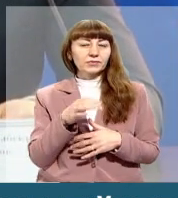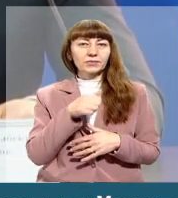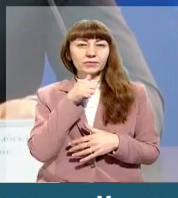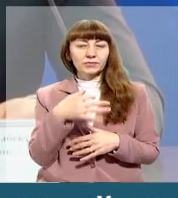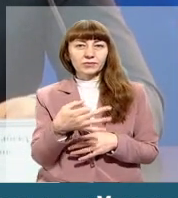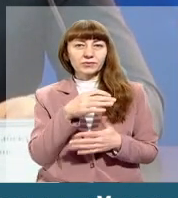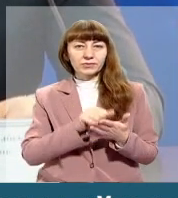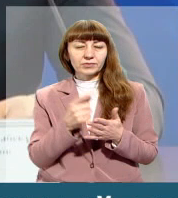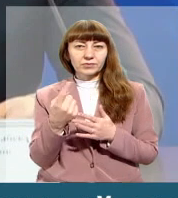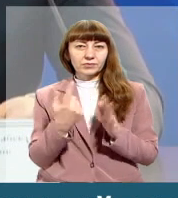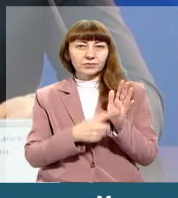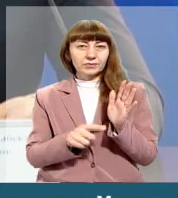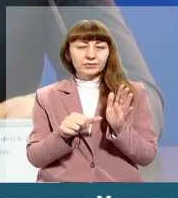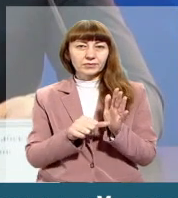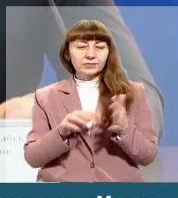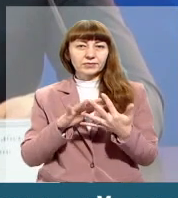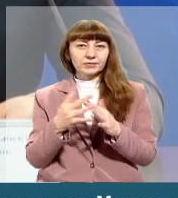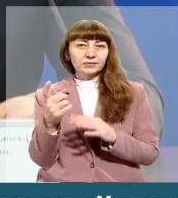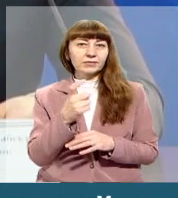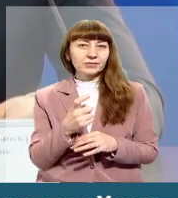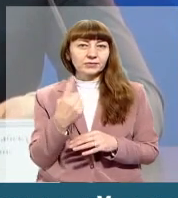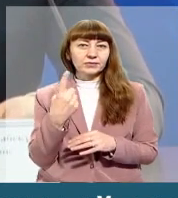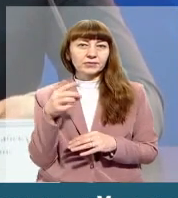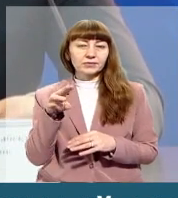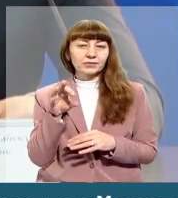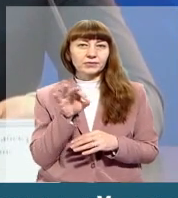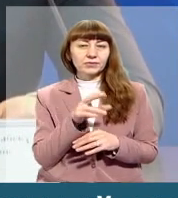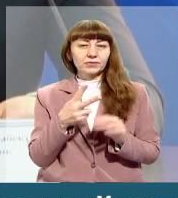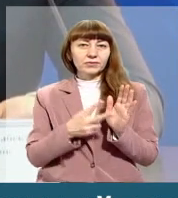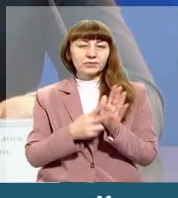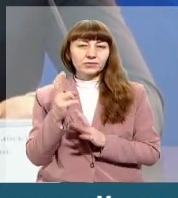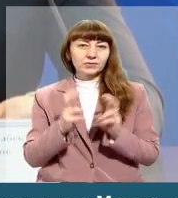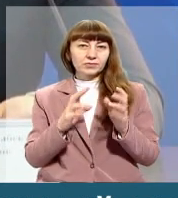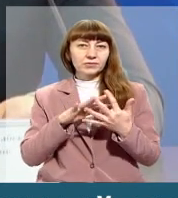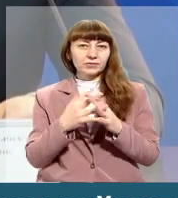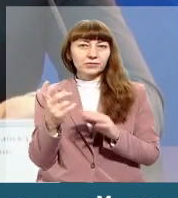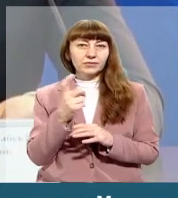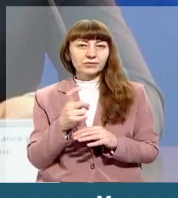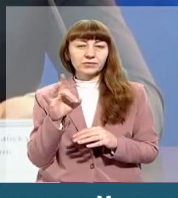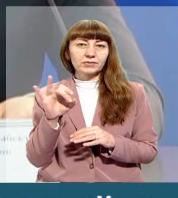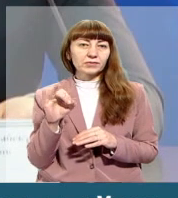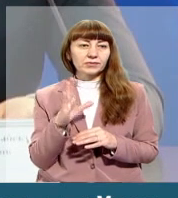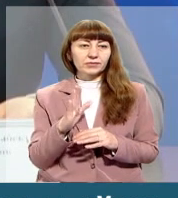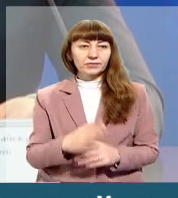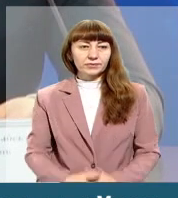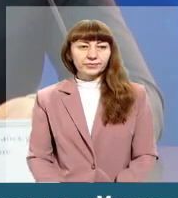району занимается 176 крестьянских хозяйств, одно ТО и 8 производственных сельскохозяйственных